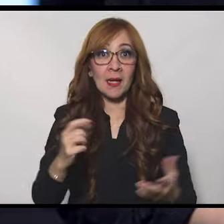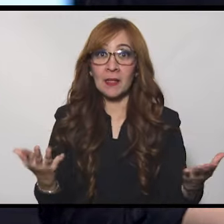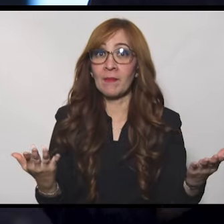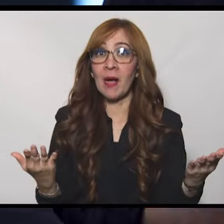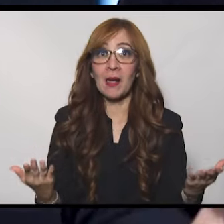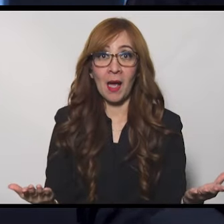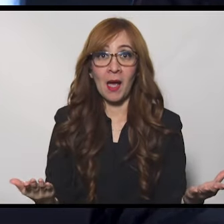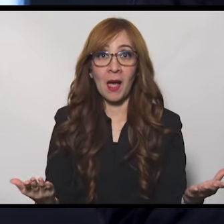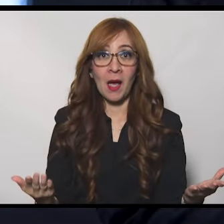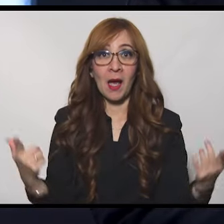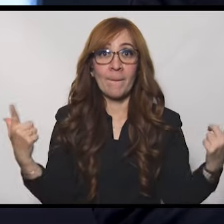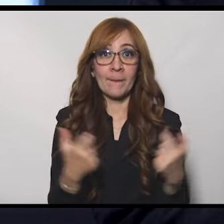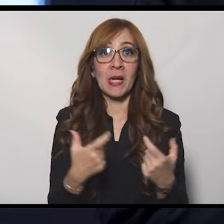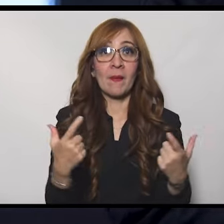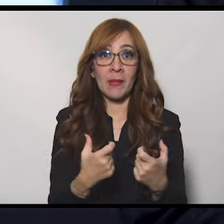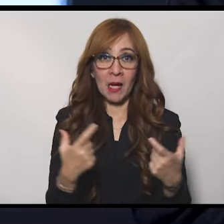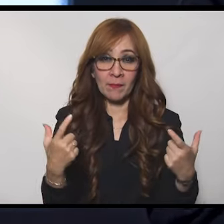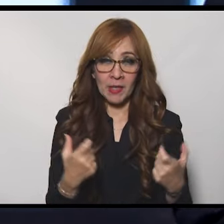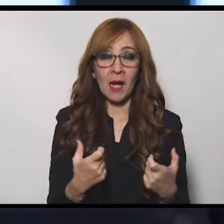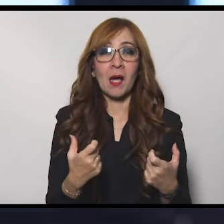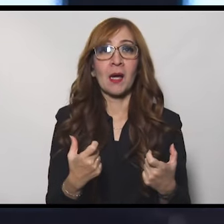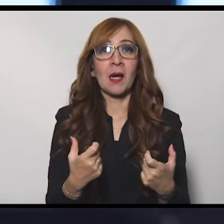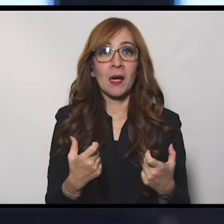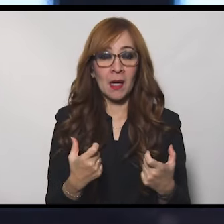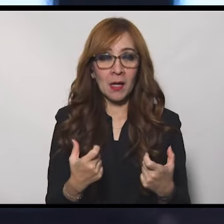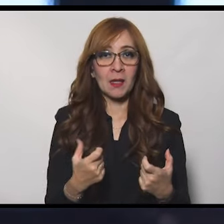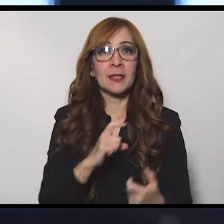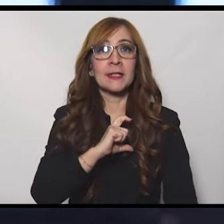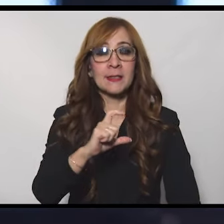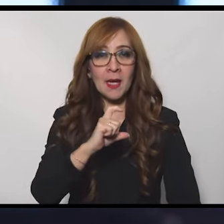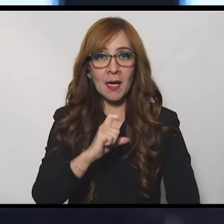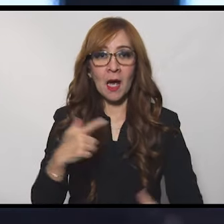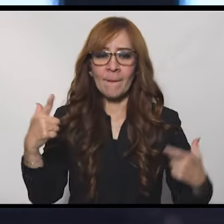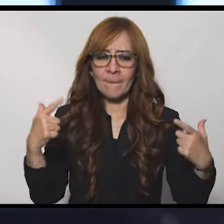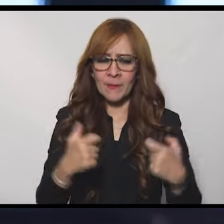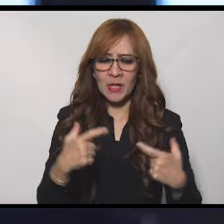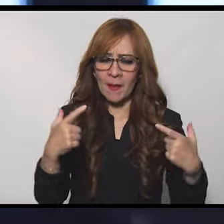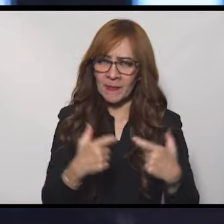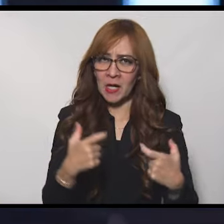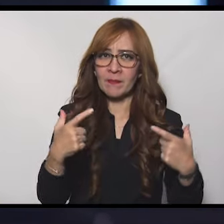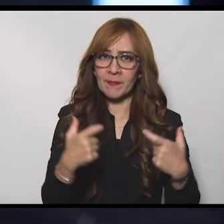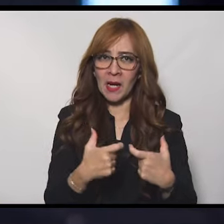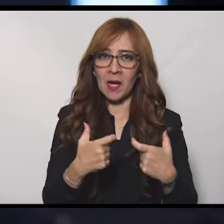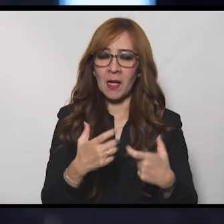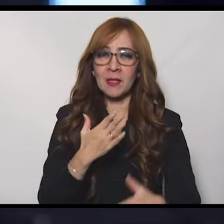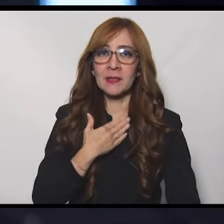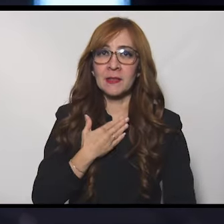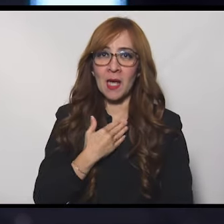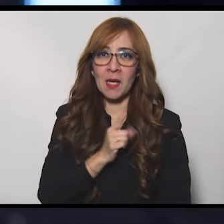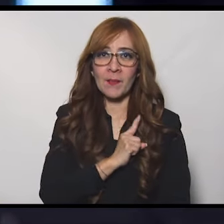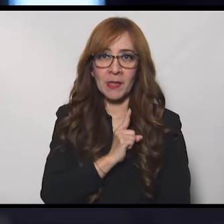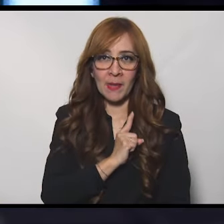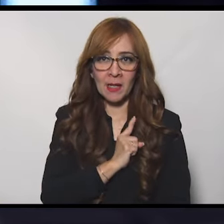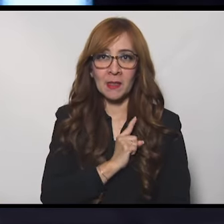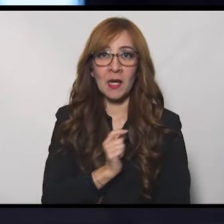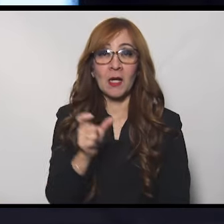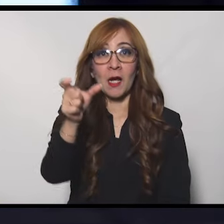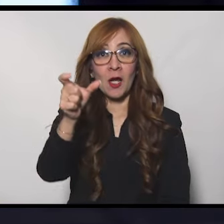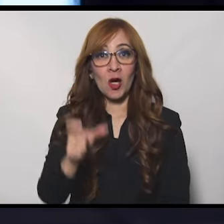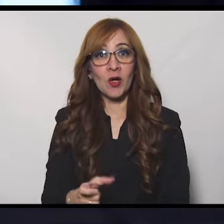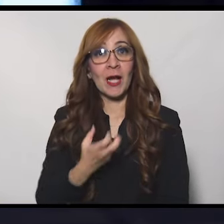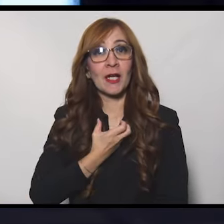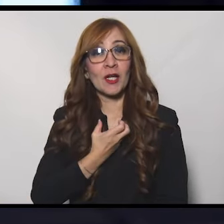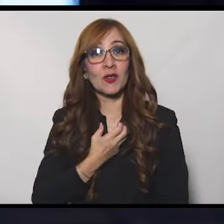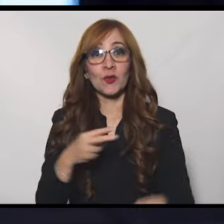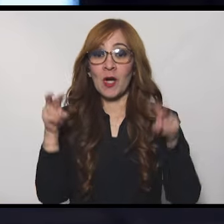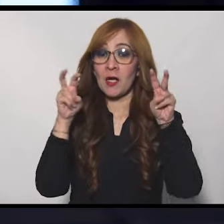cara berperang. Gitu ya. Dengan cara berperang. Saya pribadi adalah orang yang suka